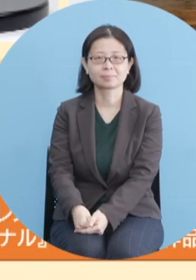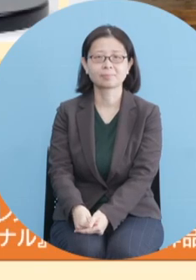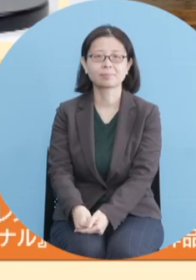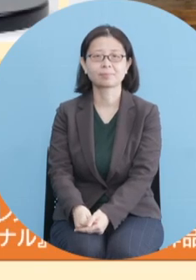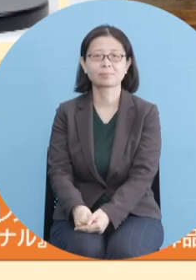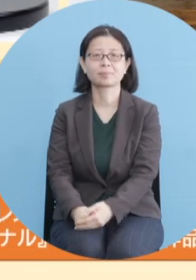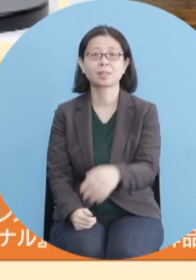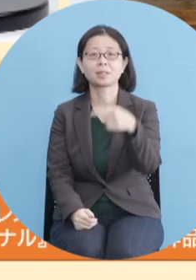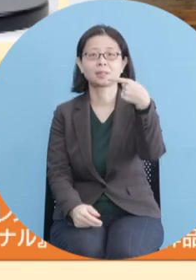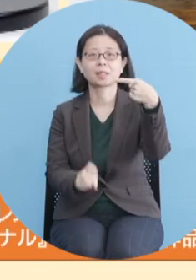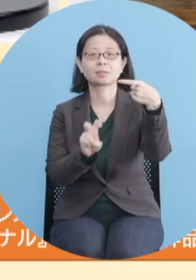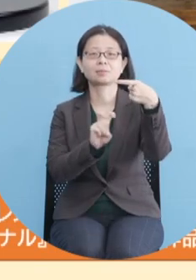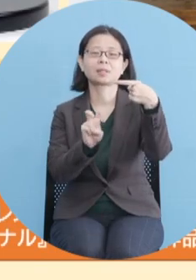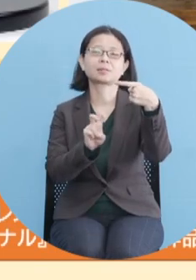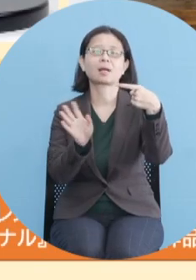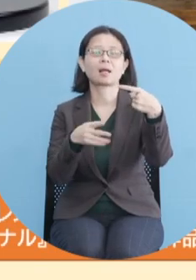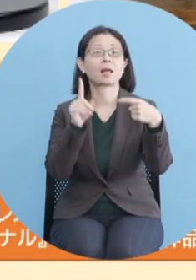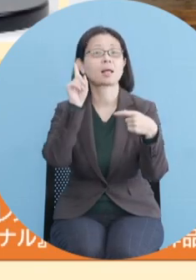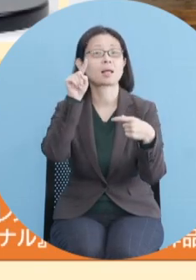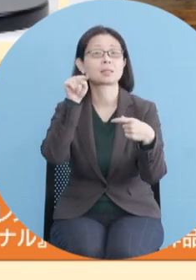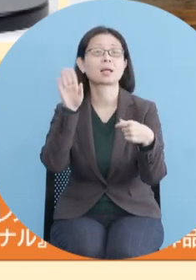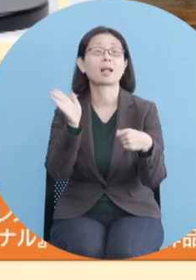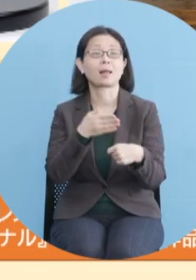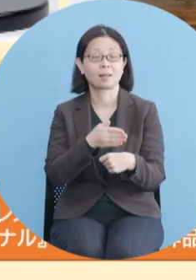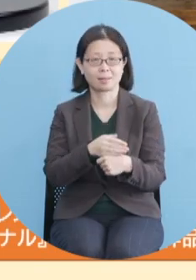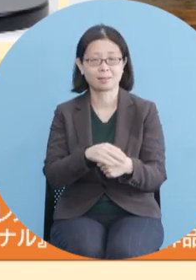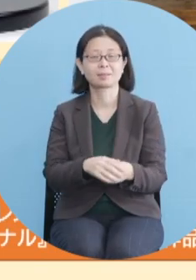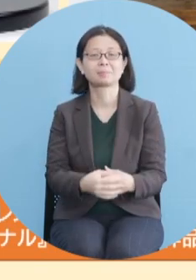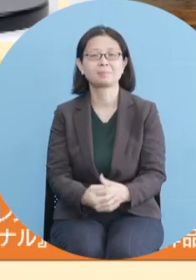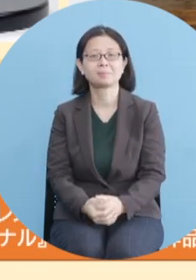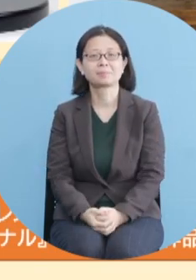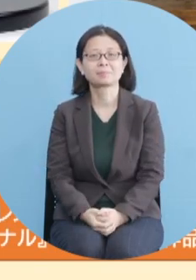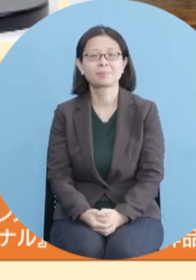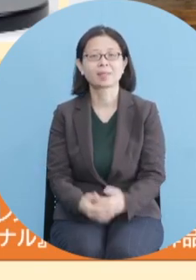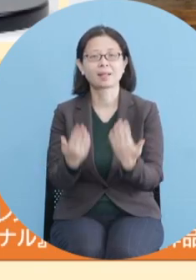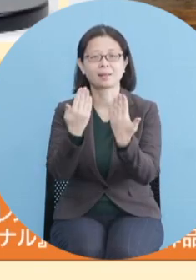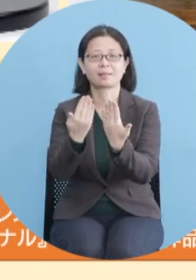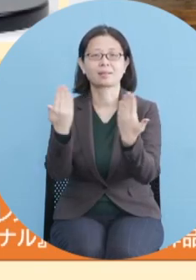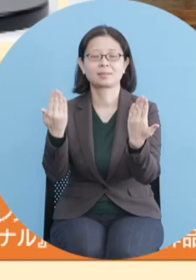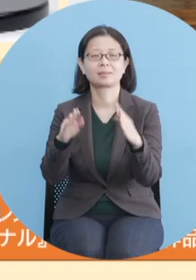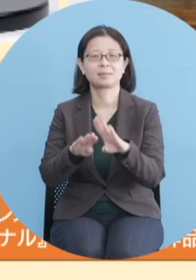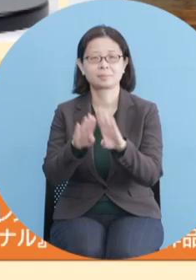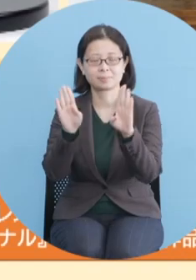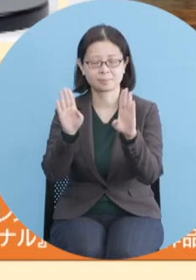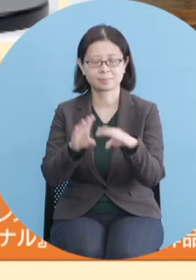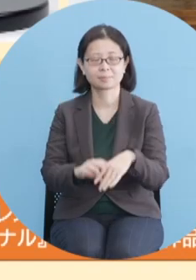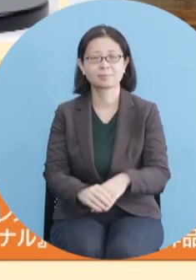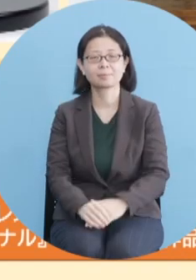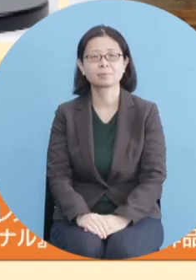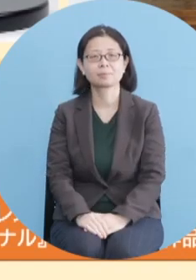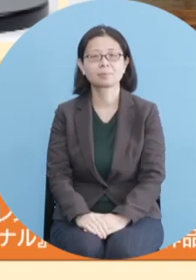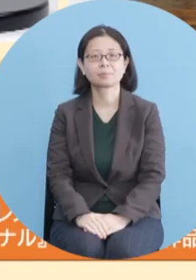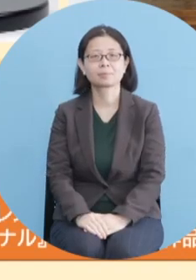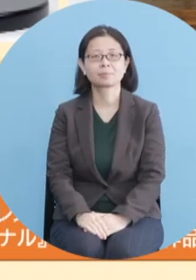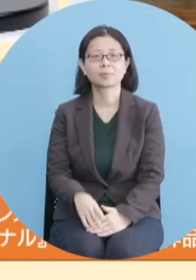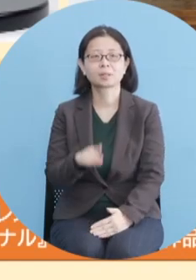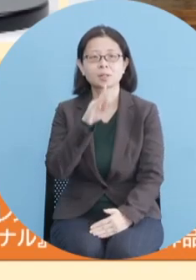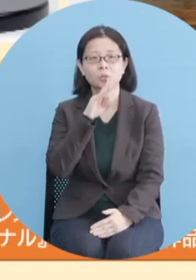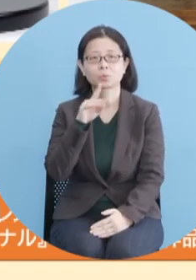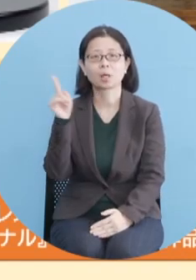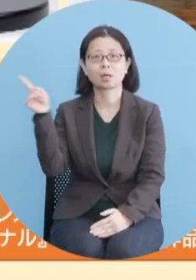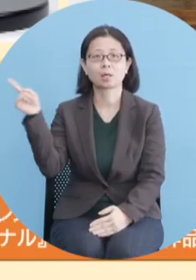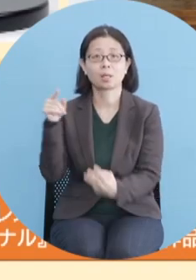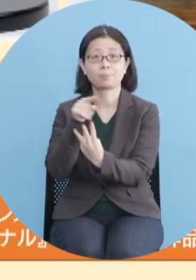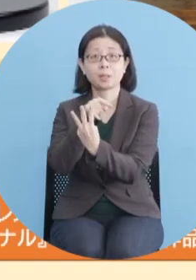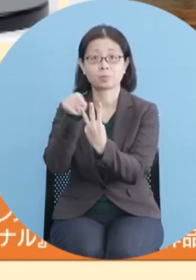え1月20日明日からでございますがえ展示をさせていただきたいと思うんですがえ実はあのこの